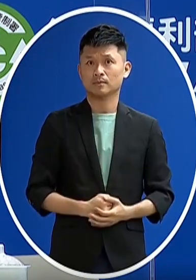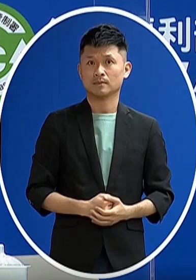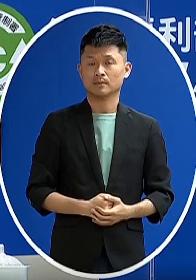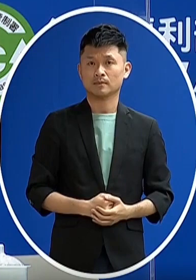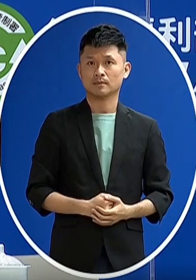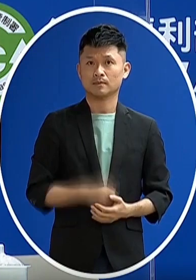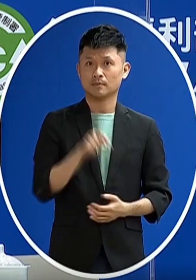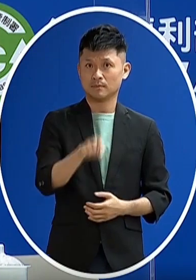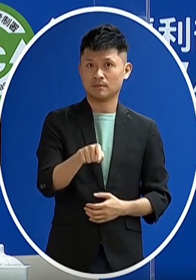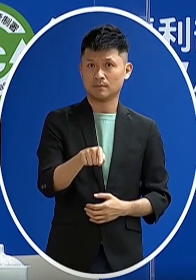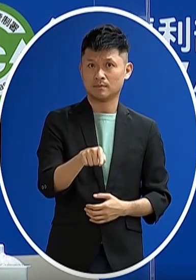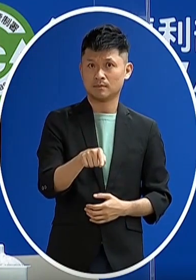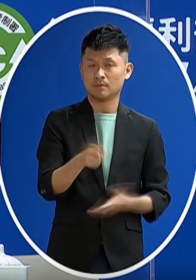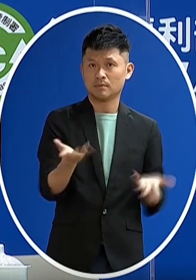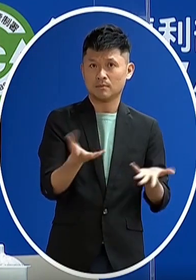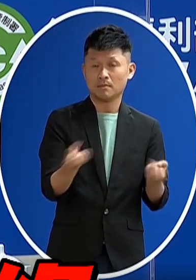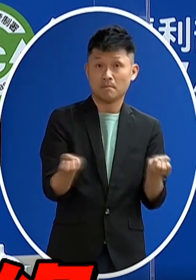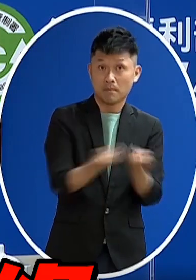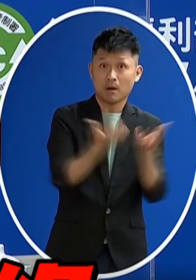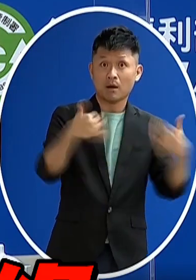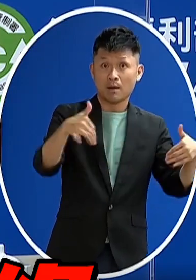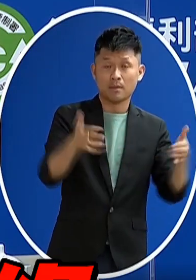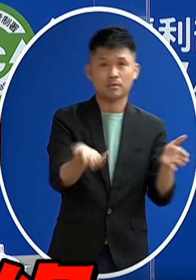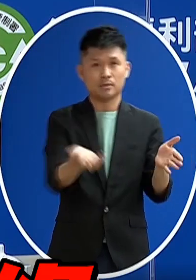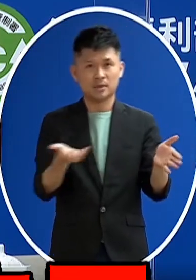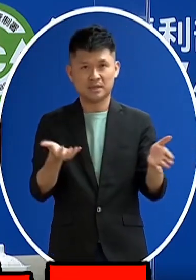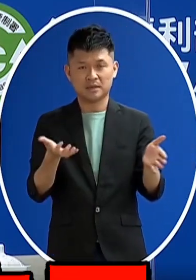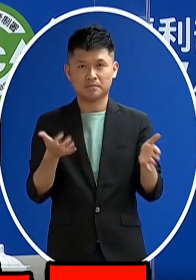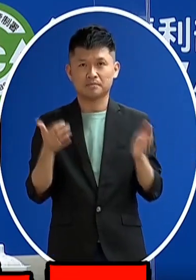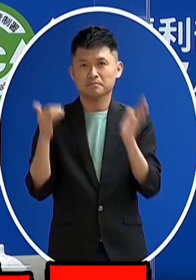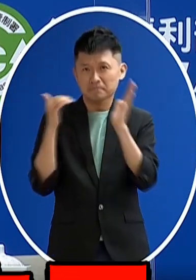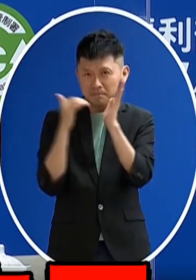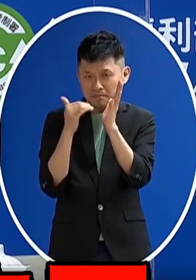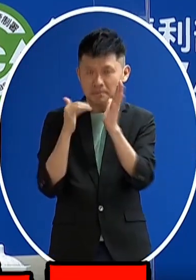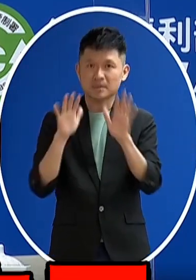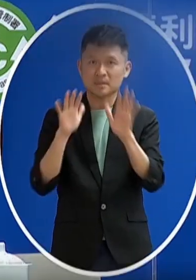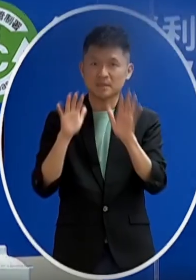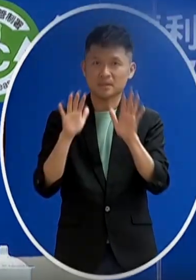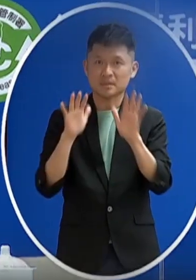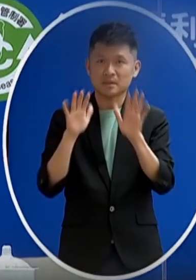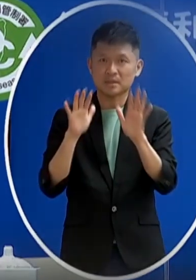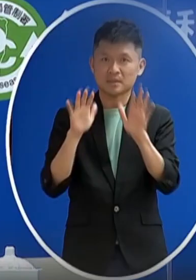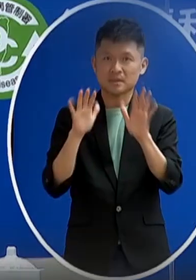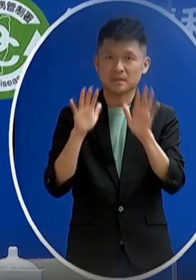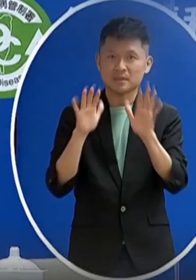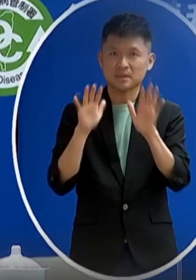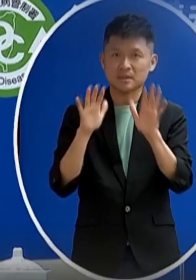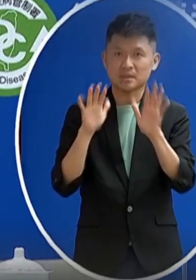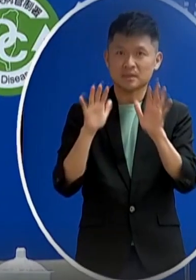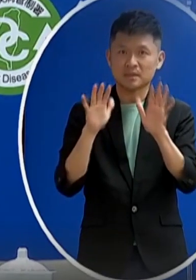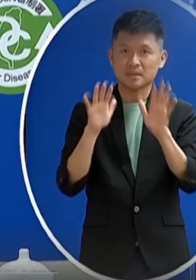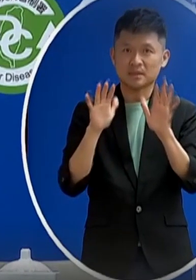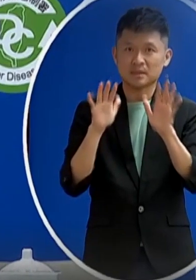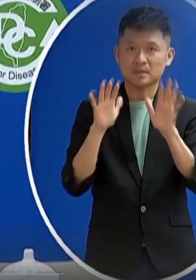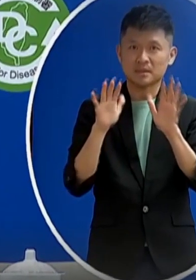那个是在还没有这个事情之前，那是在边缘，现在已经进去了哈。